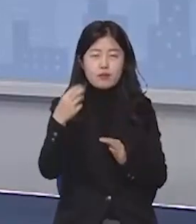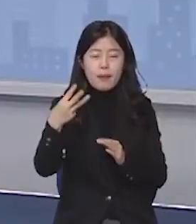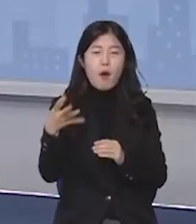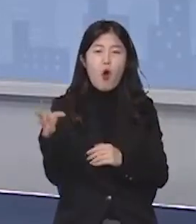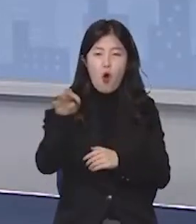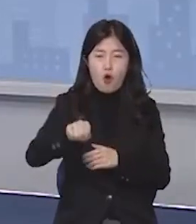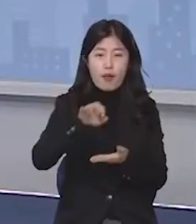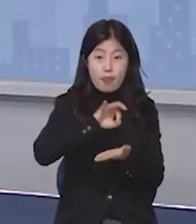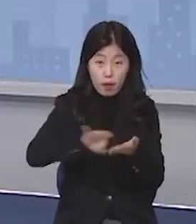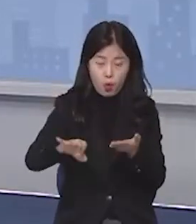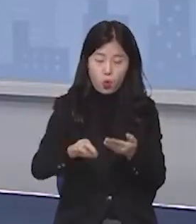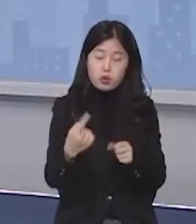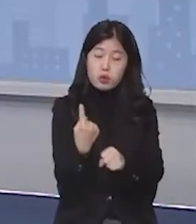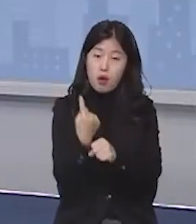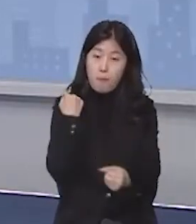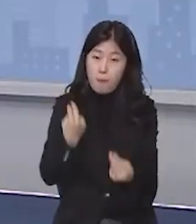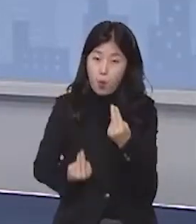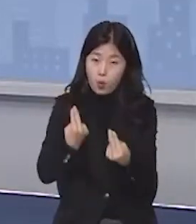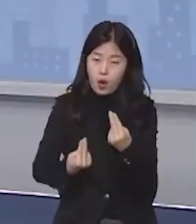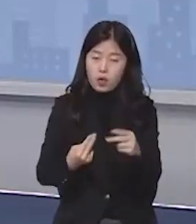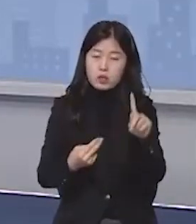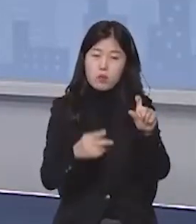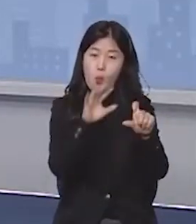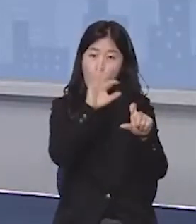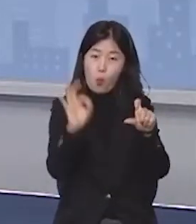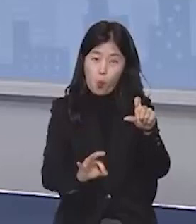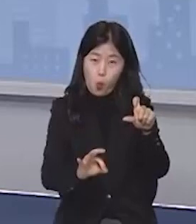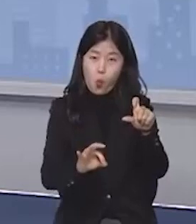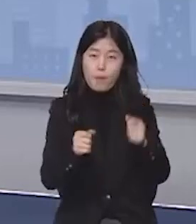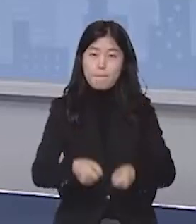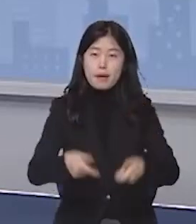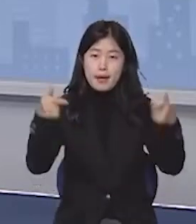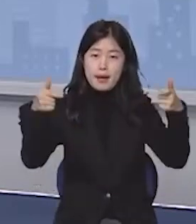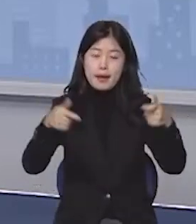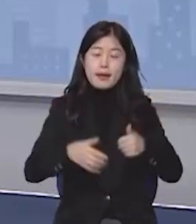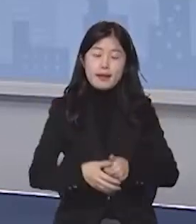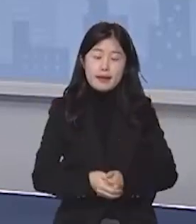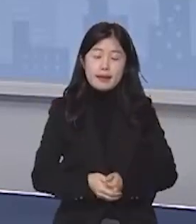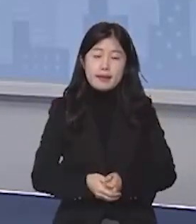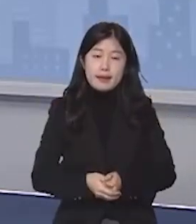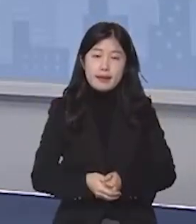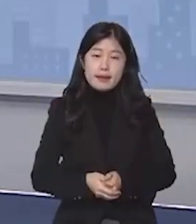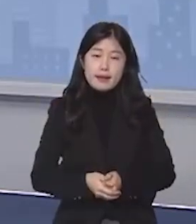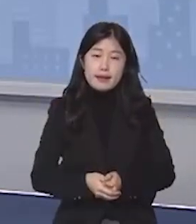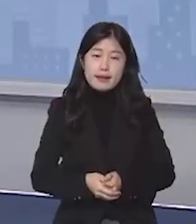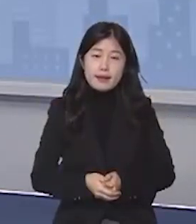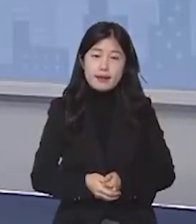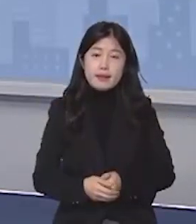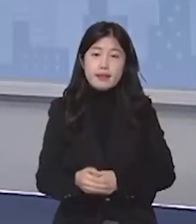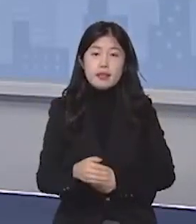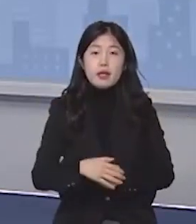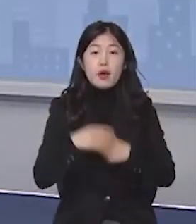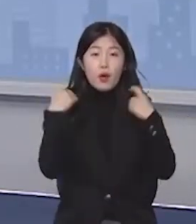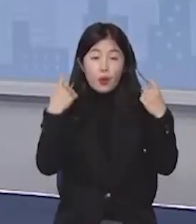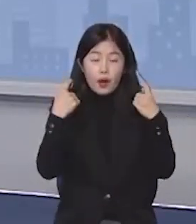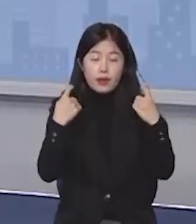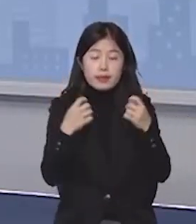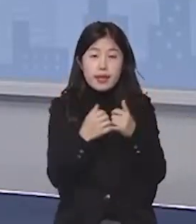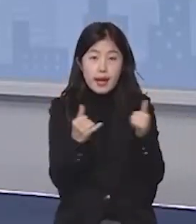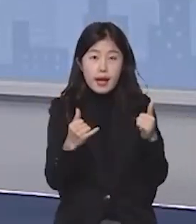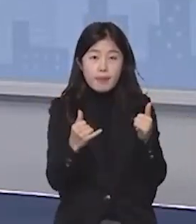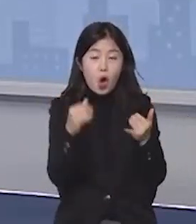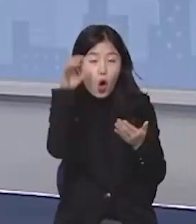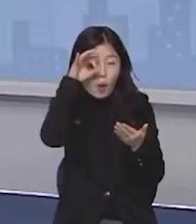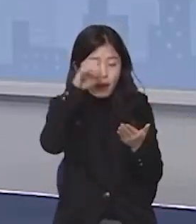썼는데 지난해 같은 기간과 비교해 15% 정도 증가한 겁니다 실제 관광객들이